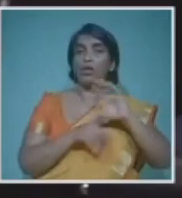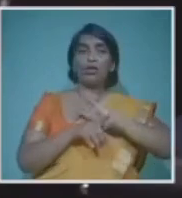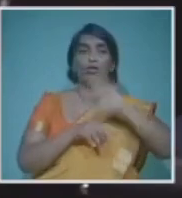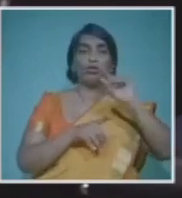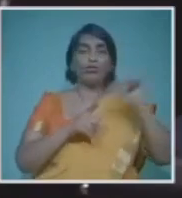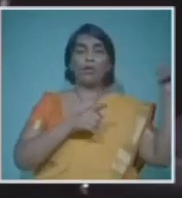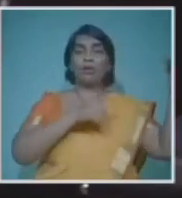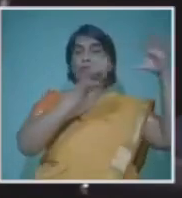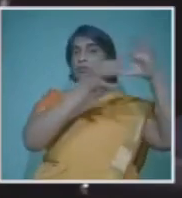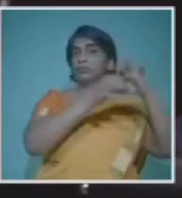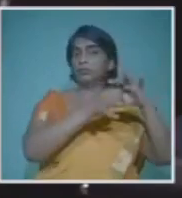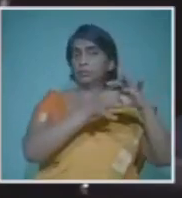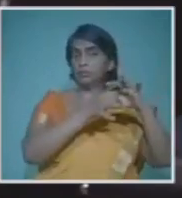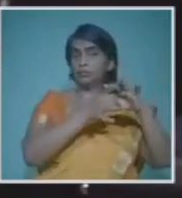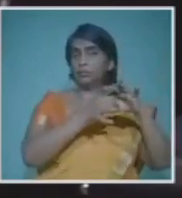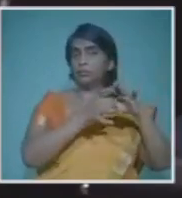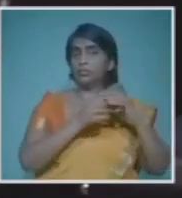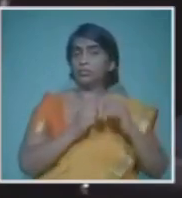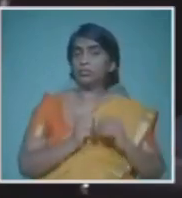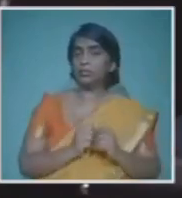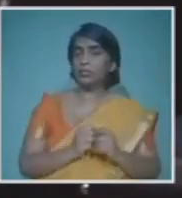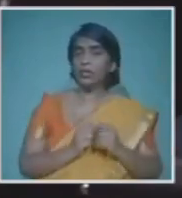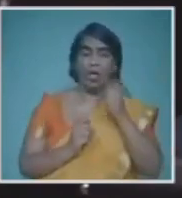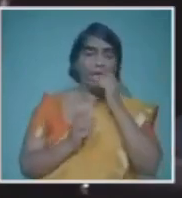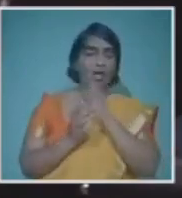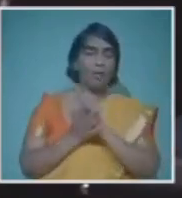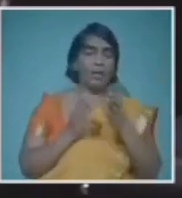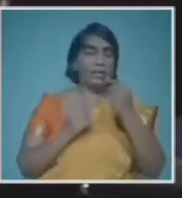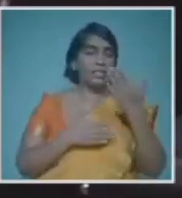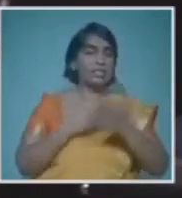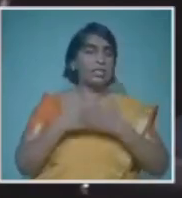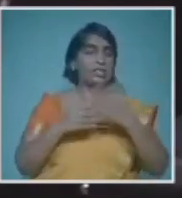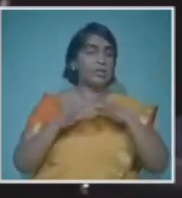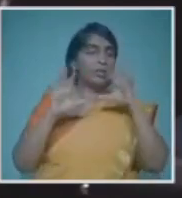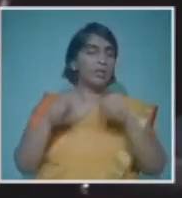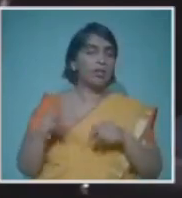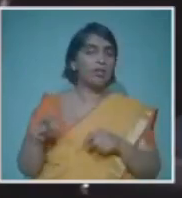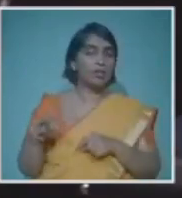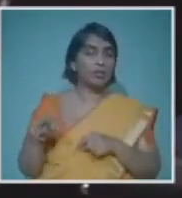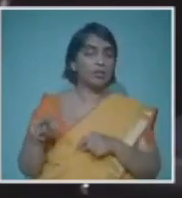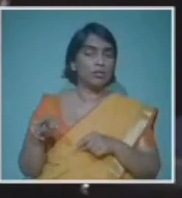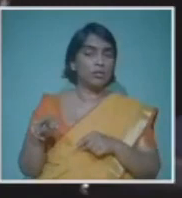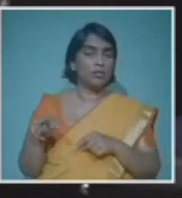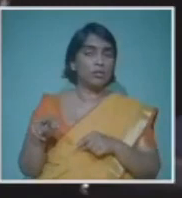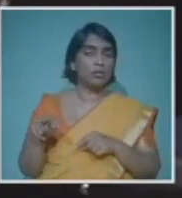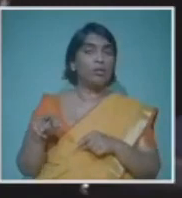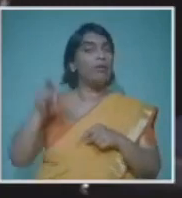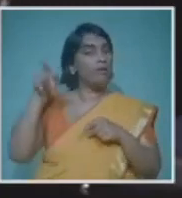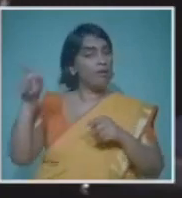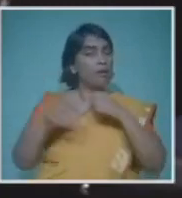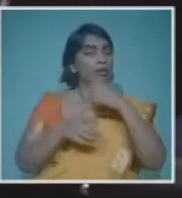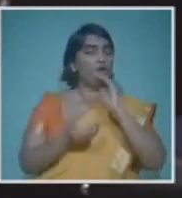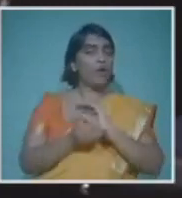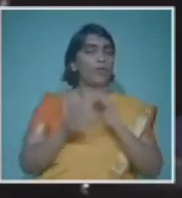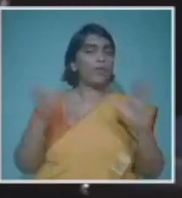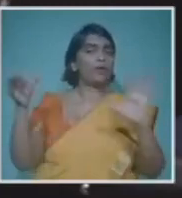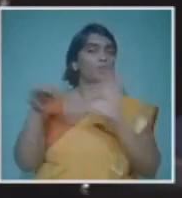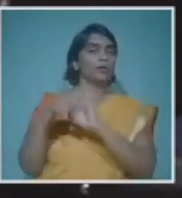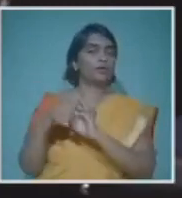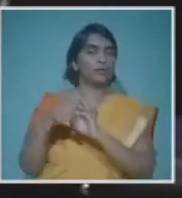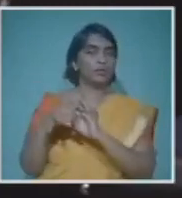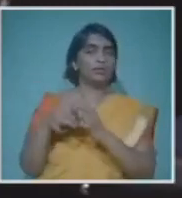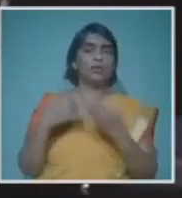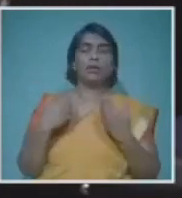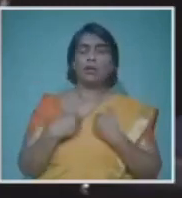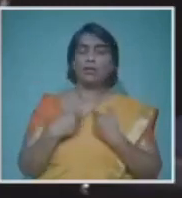එකට. එතකොට දැන් හම්බන්තොට සිමෙන්ති කම්මල කාටද අයිති? ස්ටිල් කෝපරේෂන් එකට. අන්තිමට